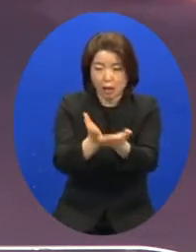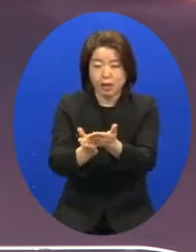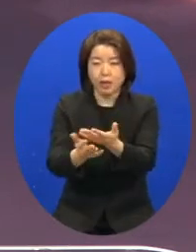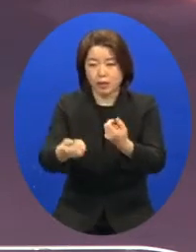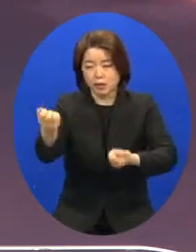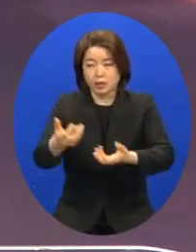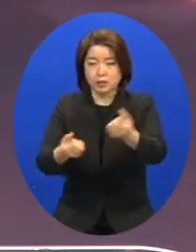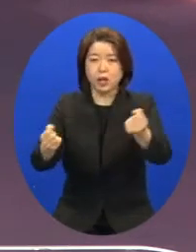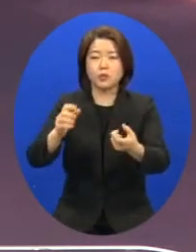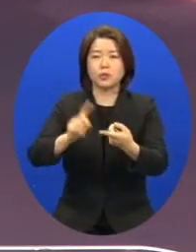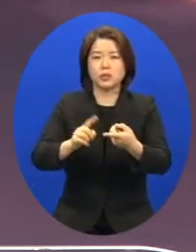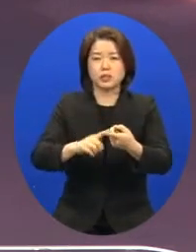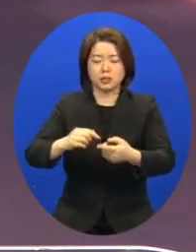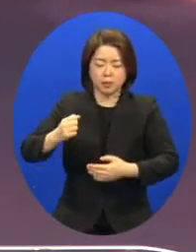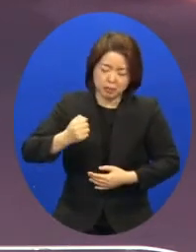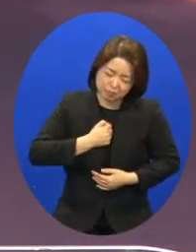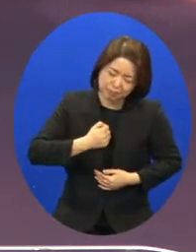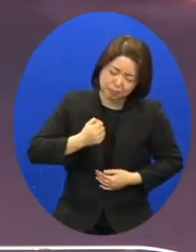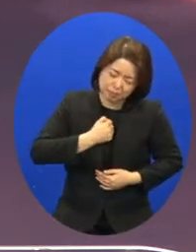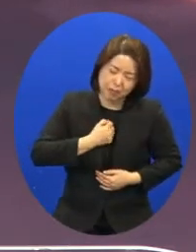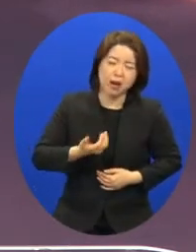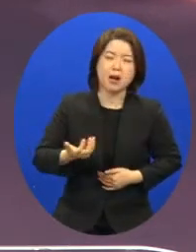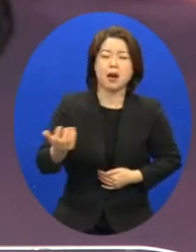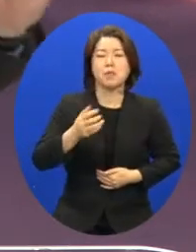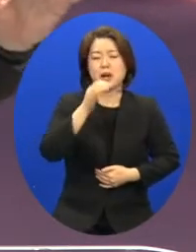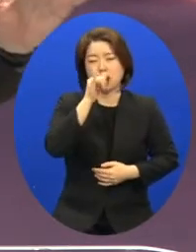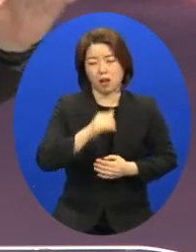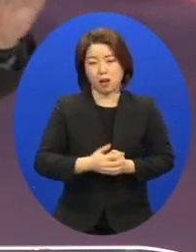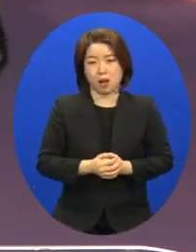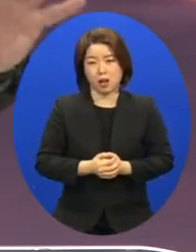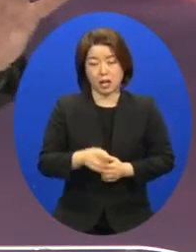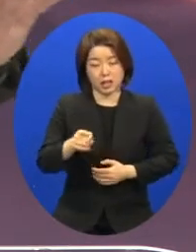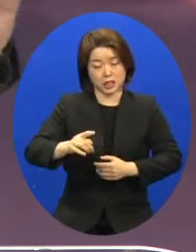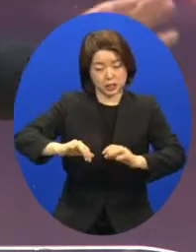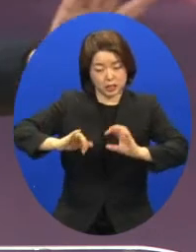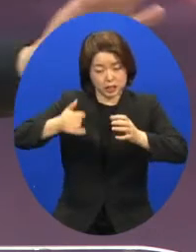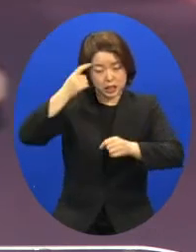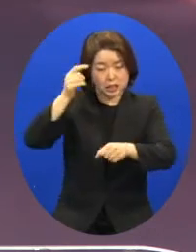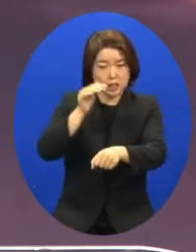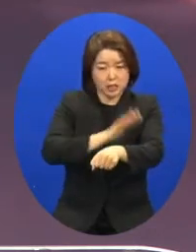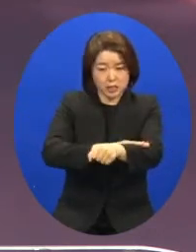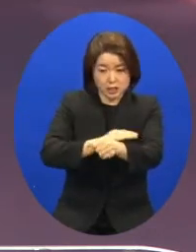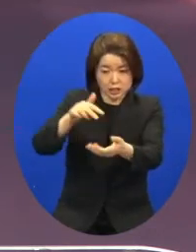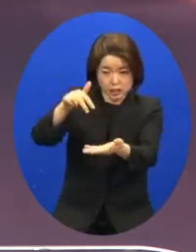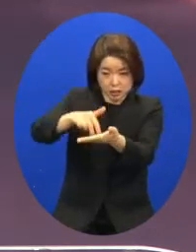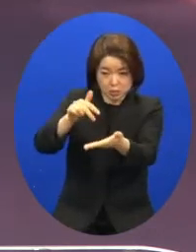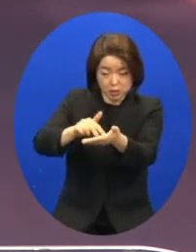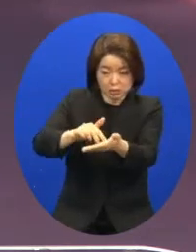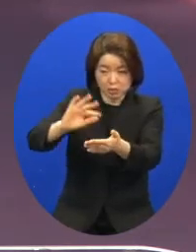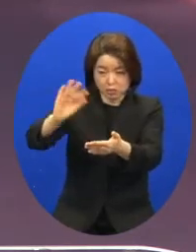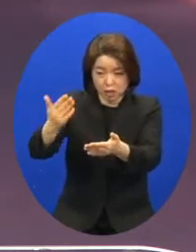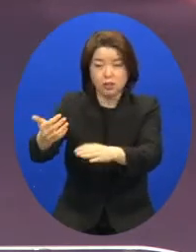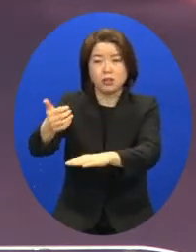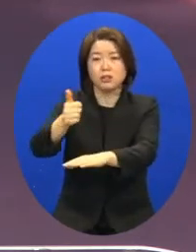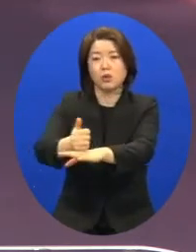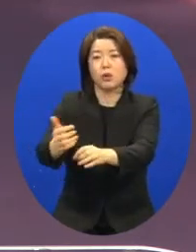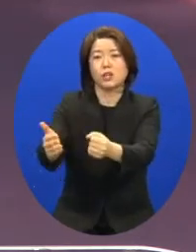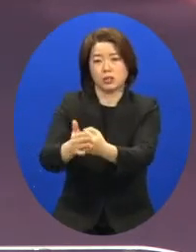그렇게 통탄해하는 것입니다. 그건 세상 지혜로 되어지는 결과이기 때문에 그렇습니다.